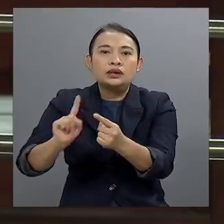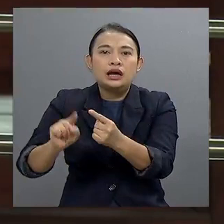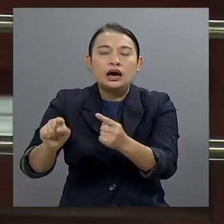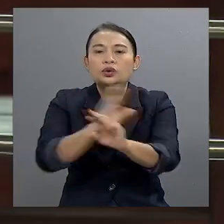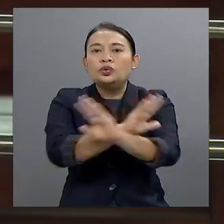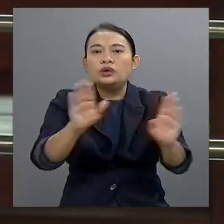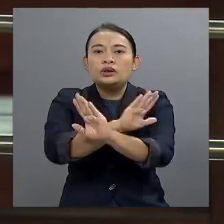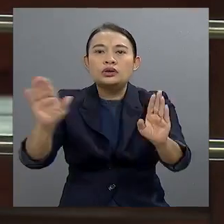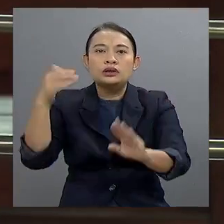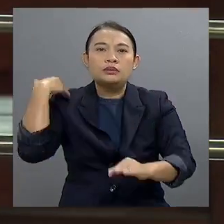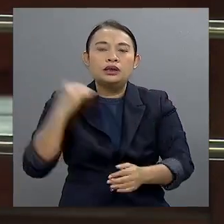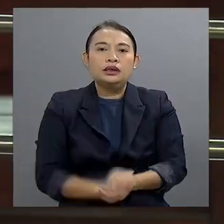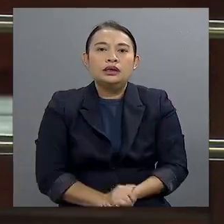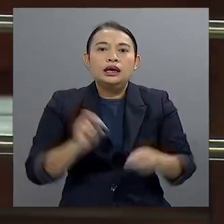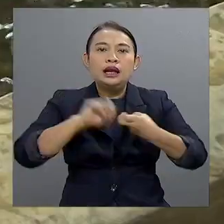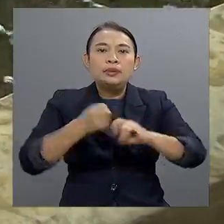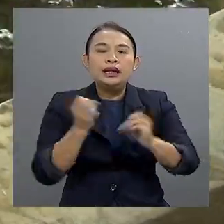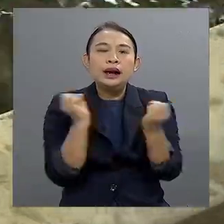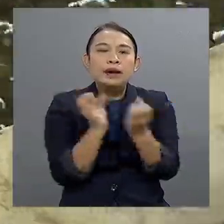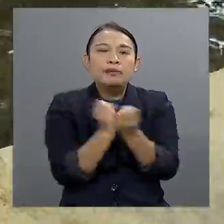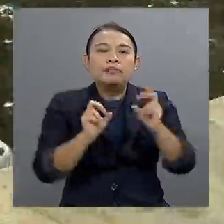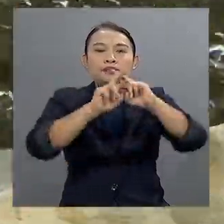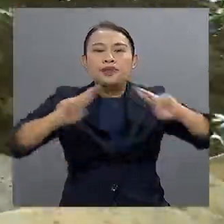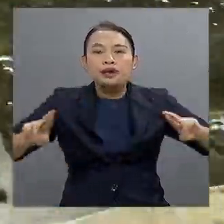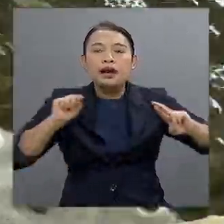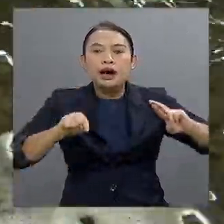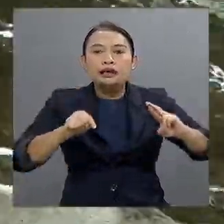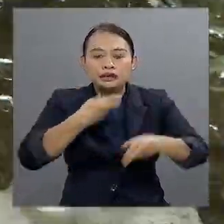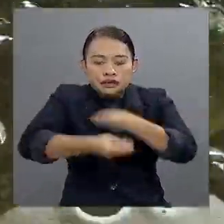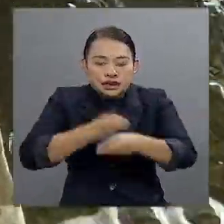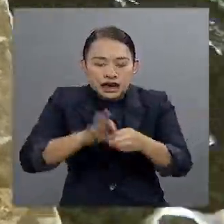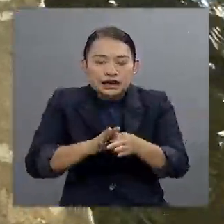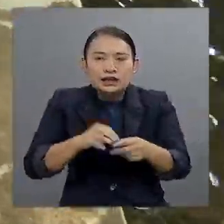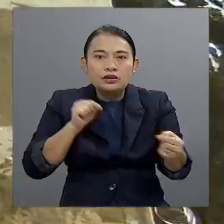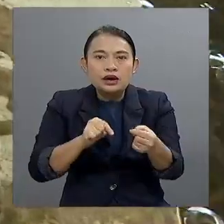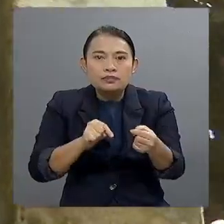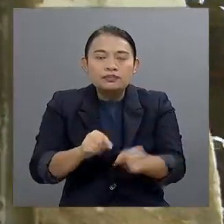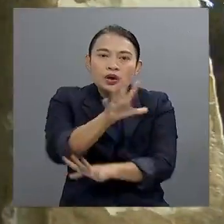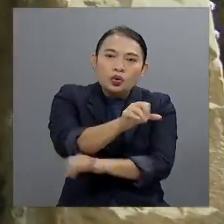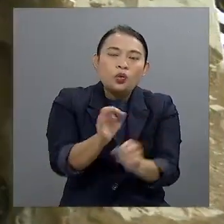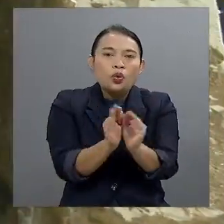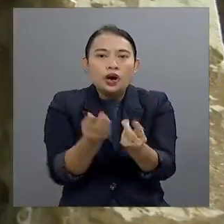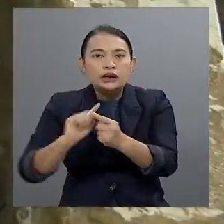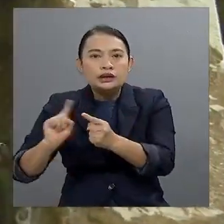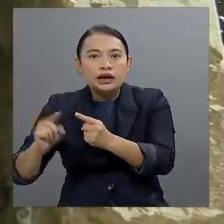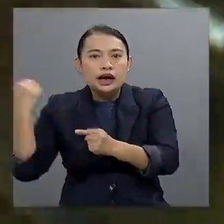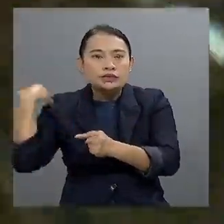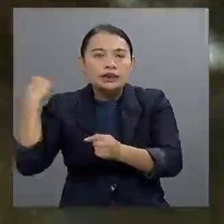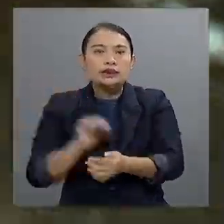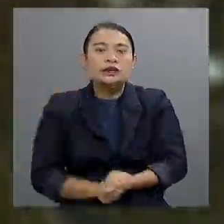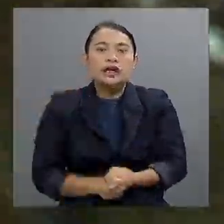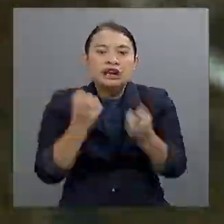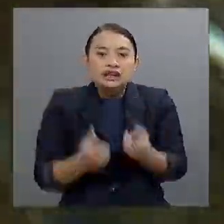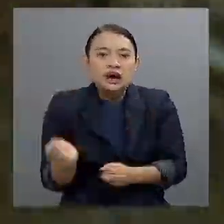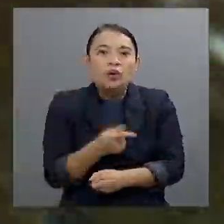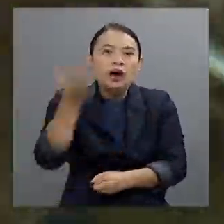ทบผู้ประกอบการร้านอาหารทะเลโดยตรงและรุนแรงกว่าครั้งก่อนรวมทั้งครั้งที่ผ่านมายังไม่ฟื้นตัวทำให้ต้